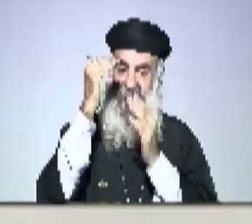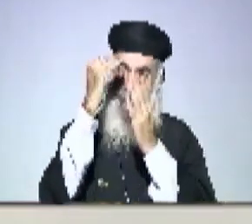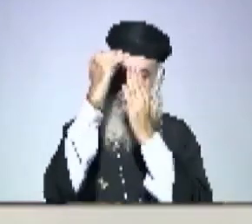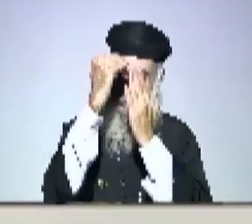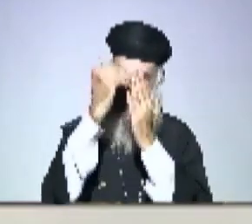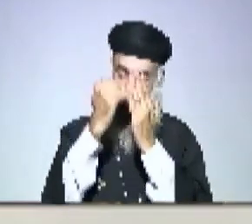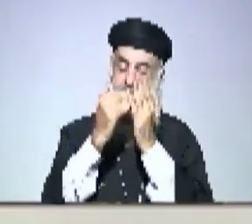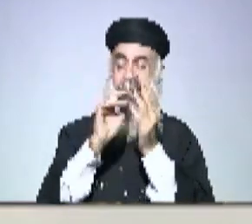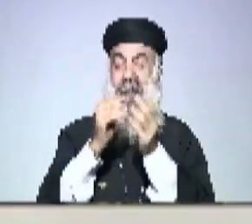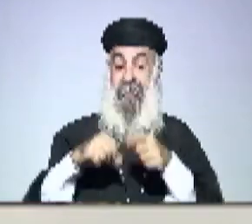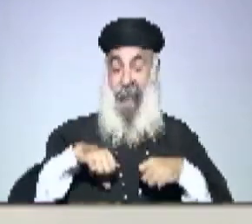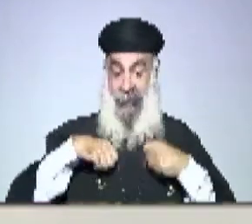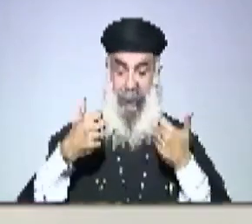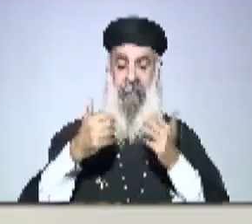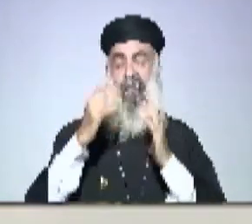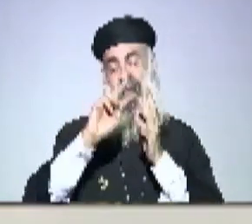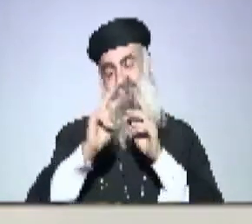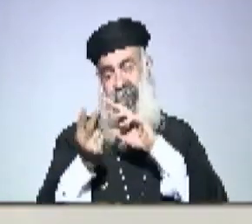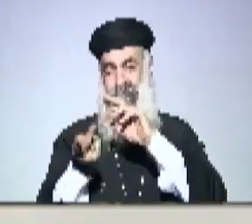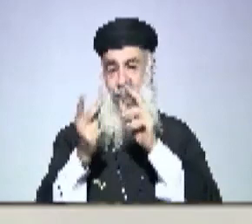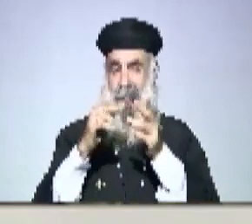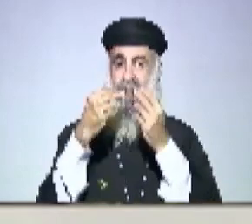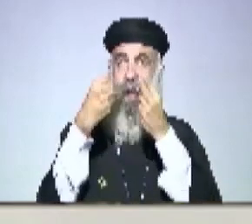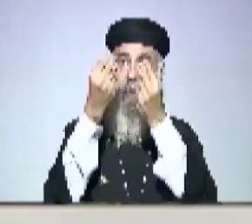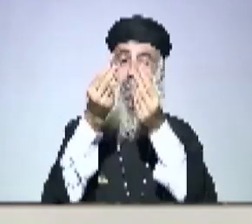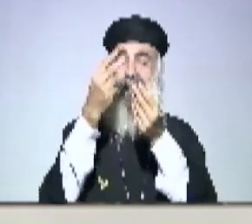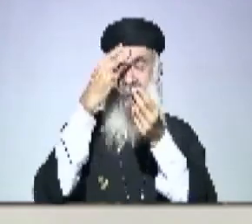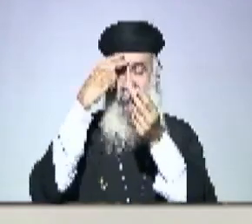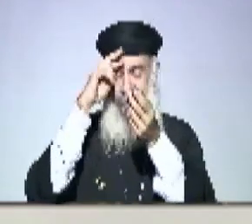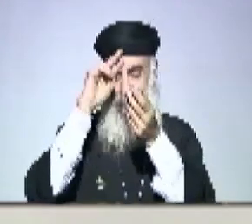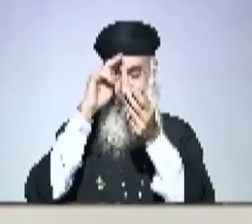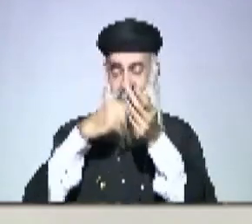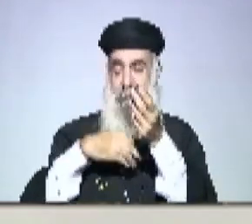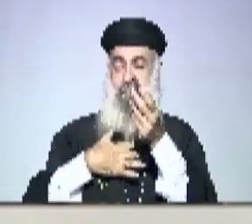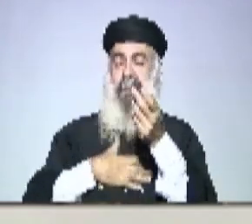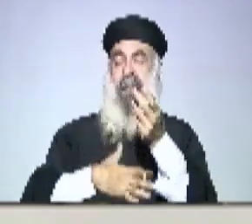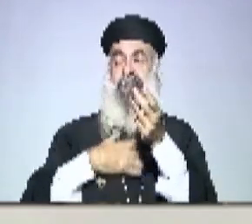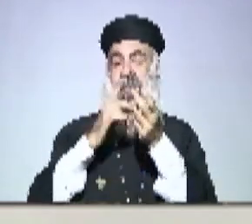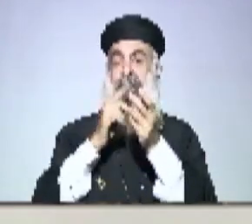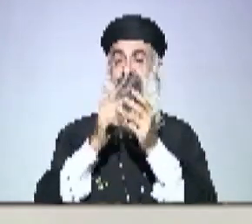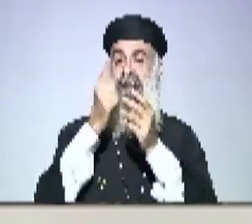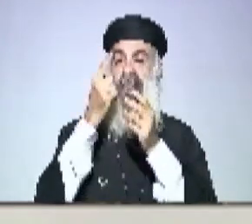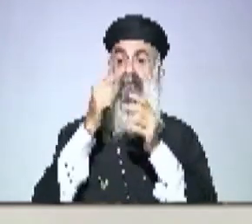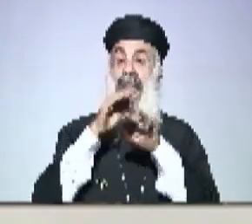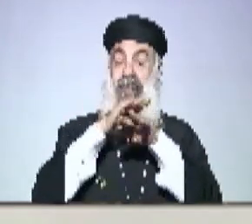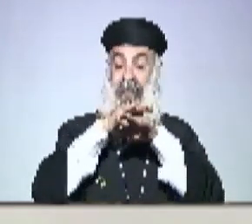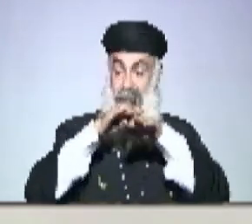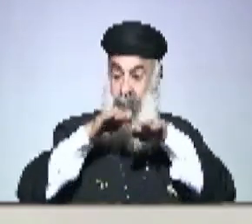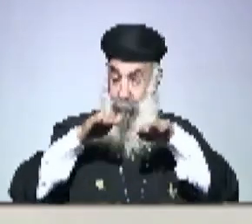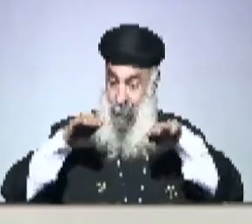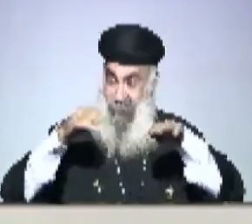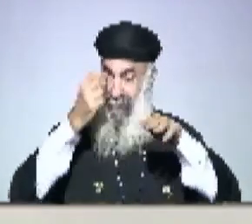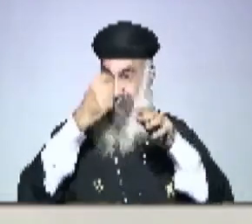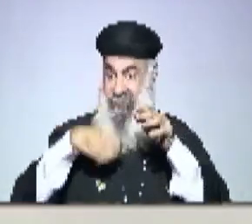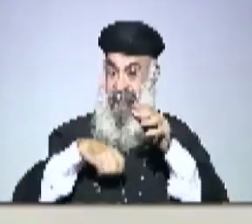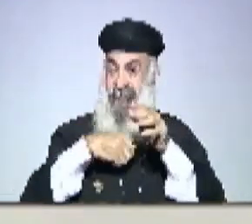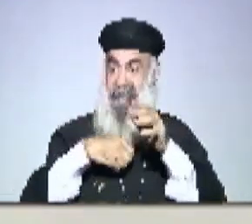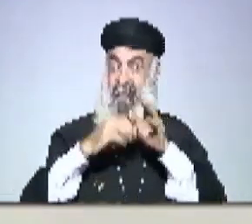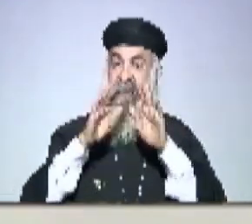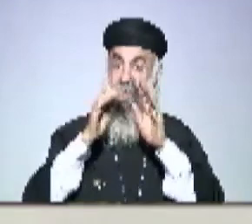بنعبر بيه عن محبتنا لربنا فما هو مستقر في كنييسه